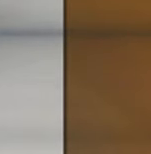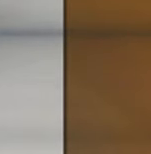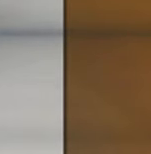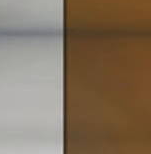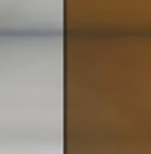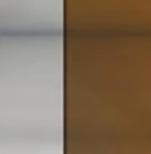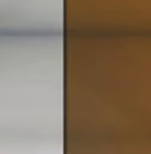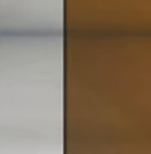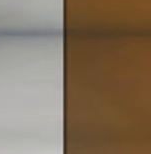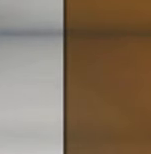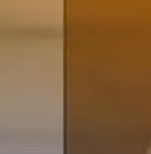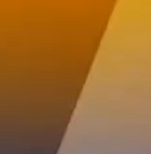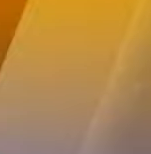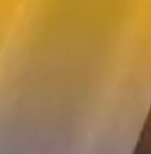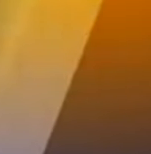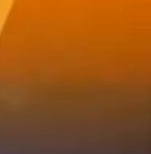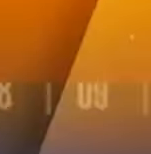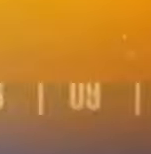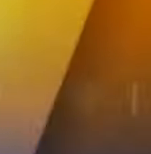panibagong album.